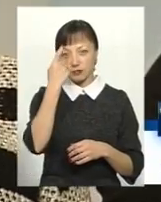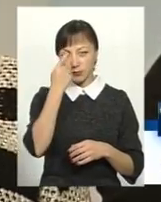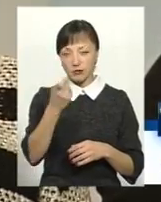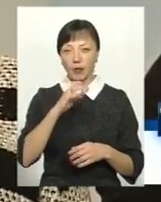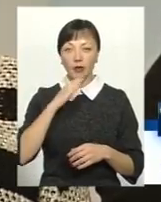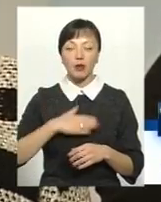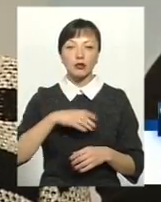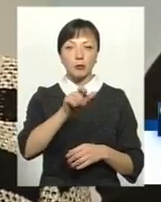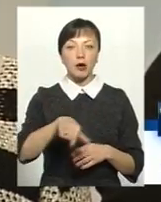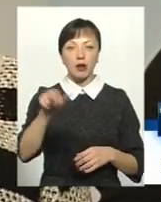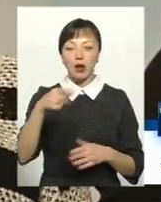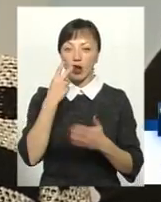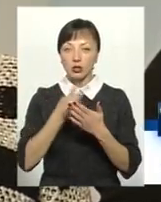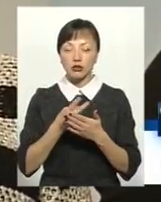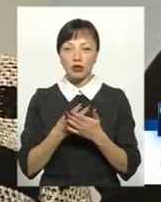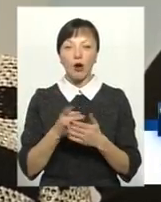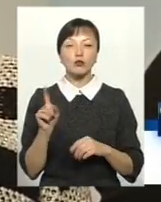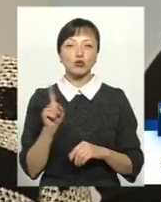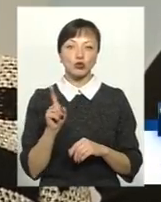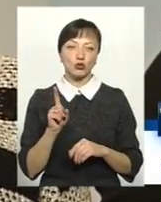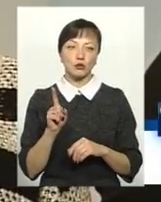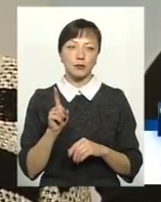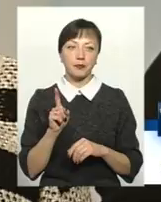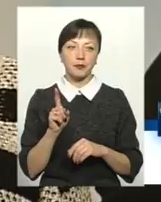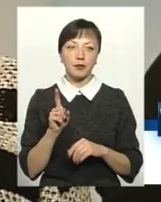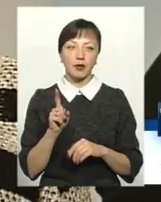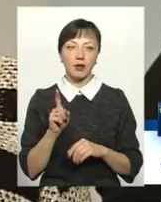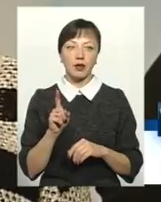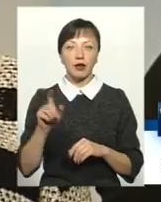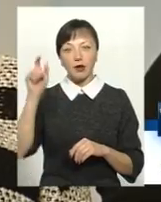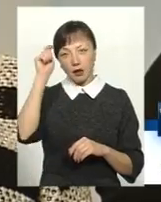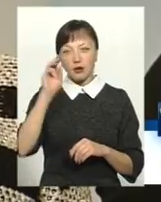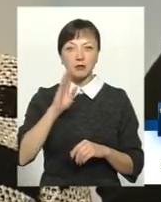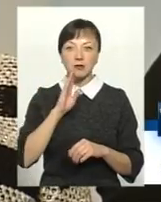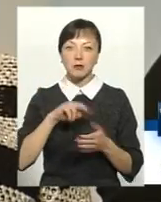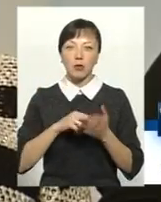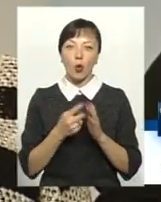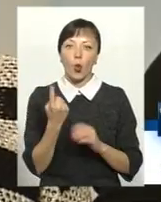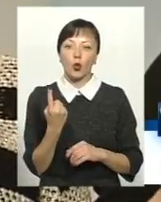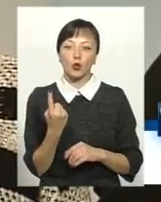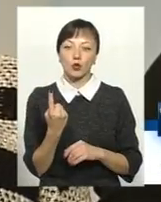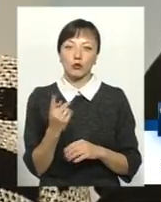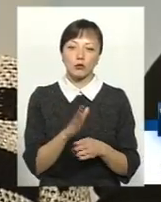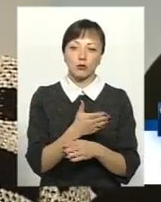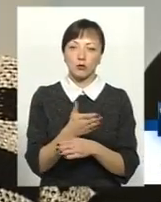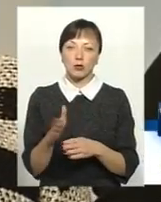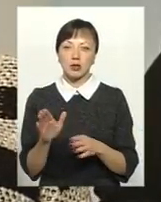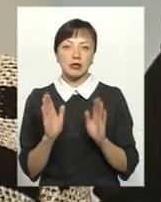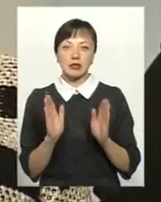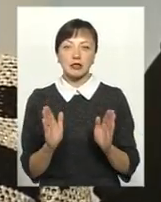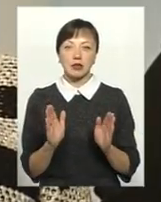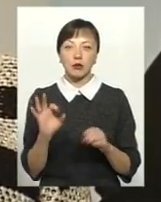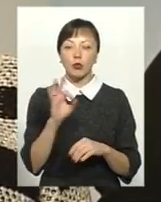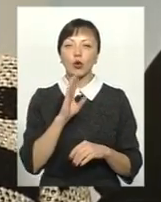наших глядачів, що гендер не передбачає тільки одну стать піднімання, тобто це не тільки